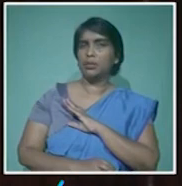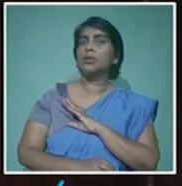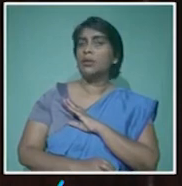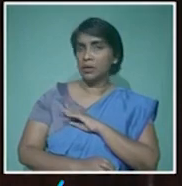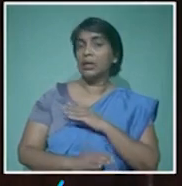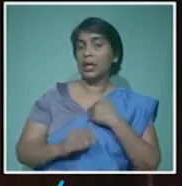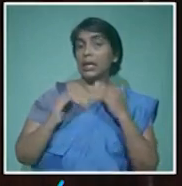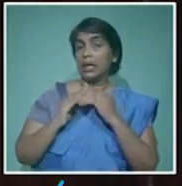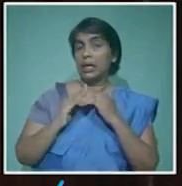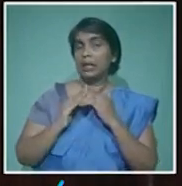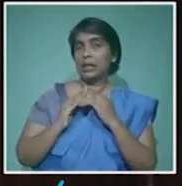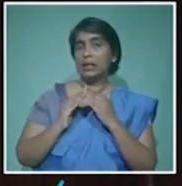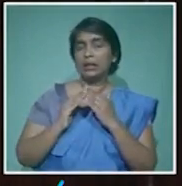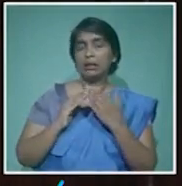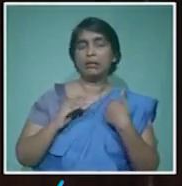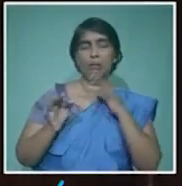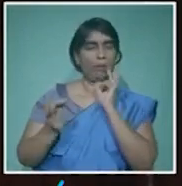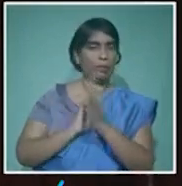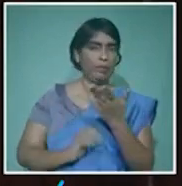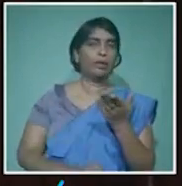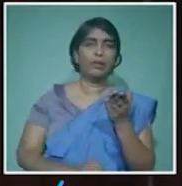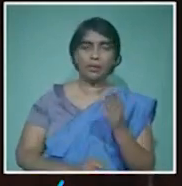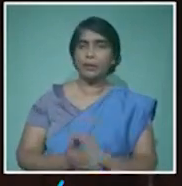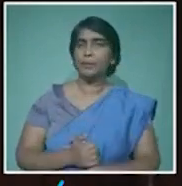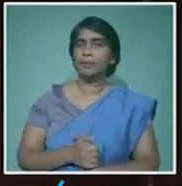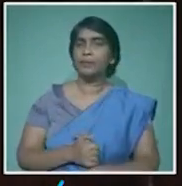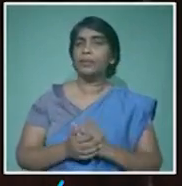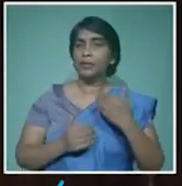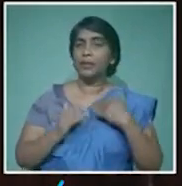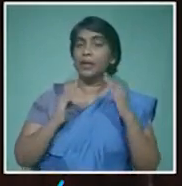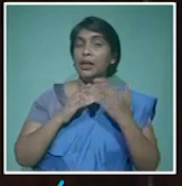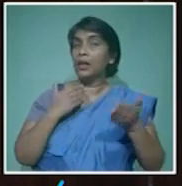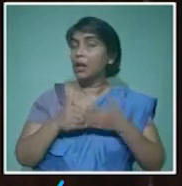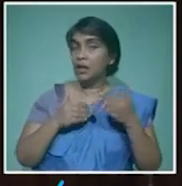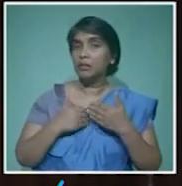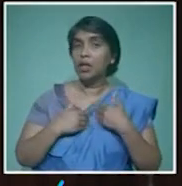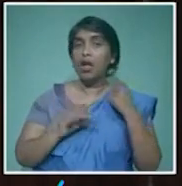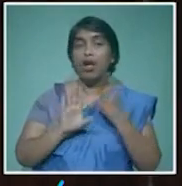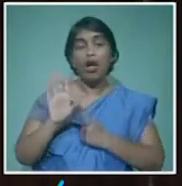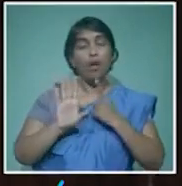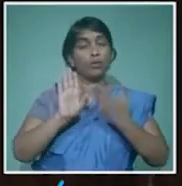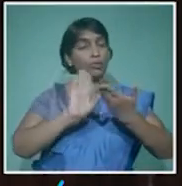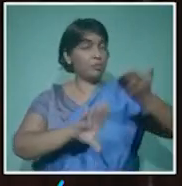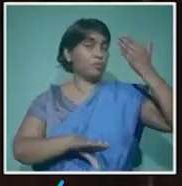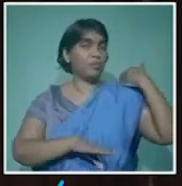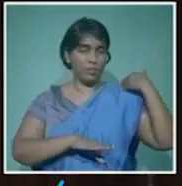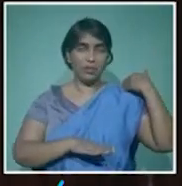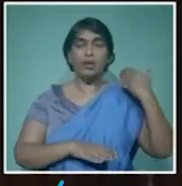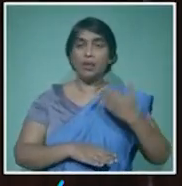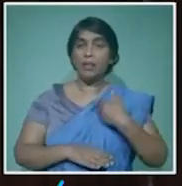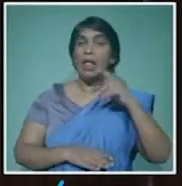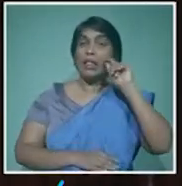තමයි අපේ නියෝජ්‍ය කතානායකතුමනි ඇවිල්ලා ගේනෙක් ගිනිබත් කරලා දැම්මේ. අපි මේ ගෙවල් හැදුවේ අවුරුදු ගානකට කලින් නියෝජ්‍ය කතානායකතුමනි.